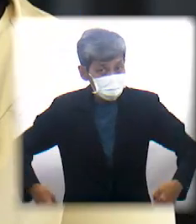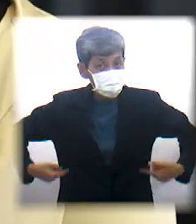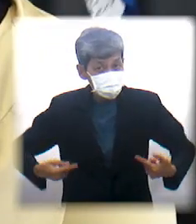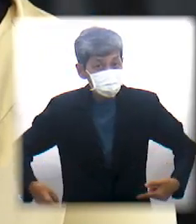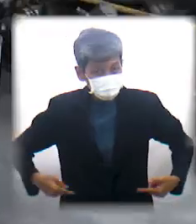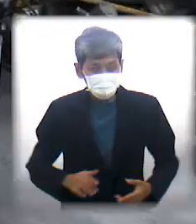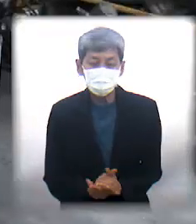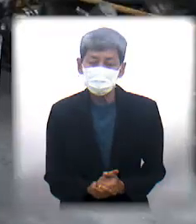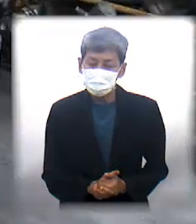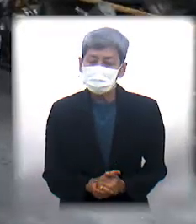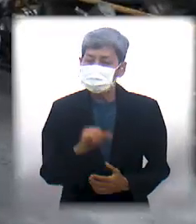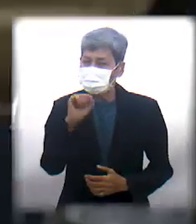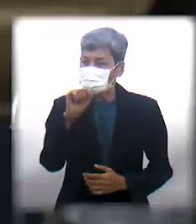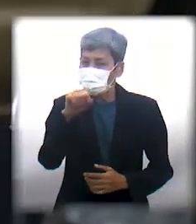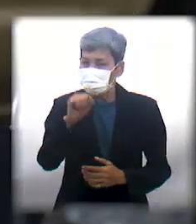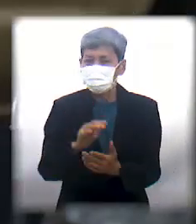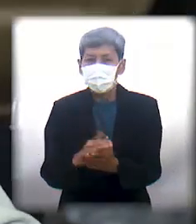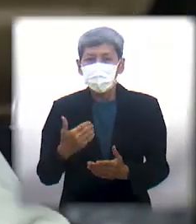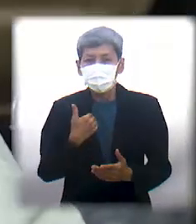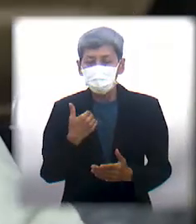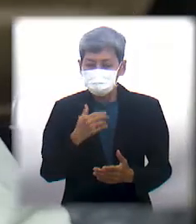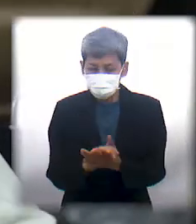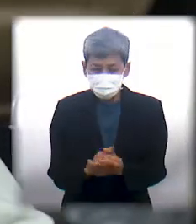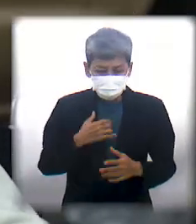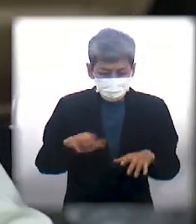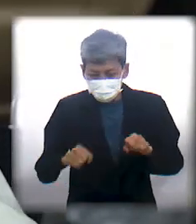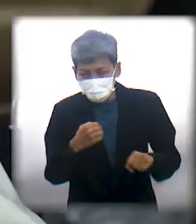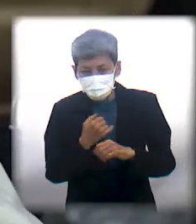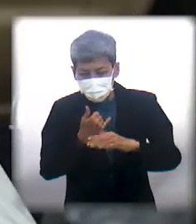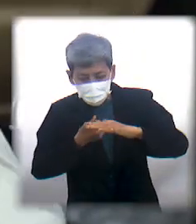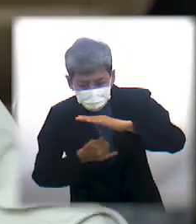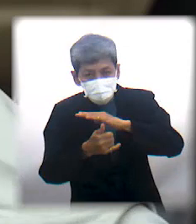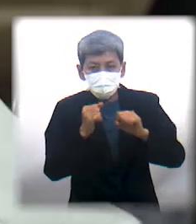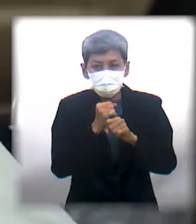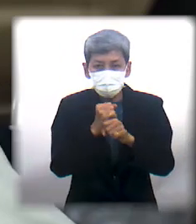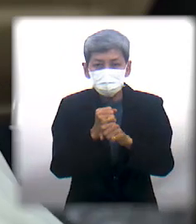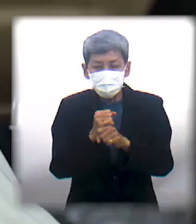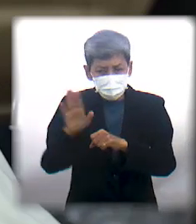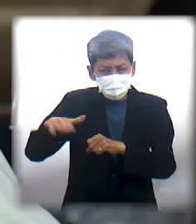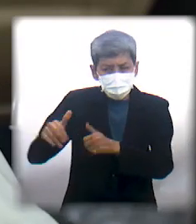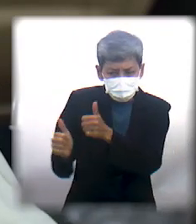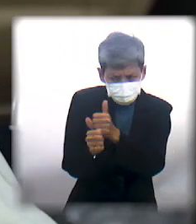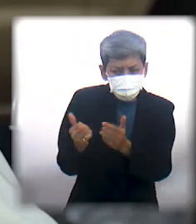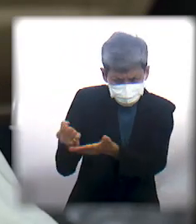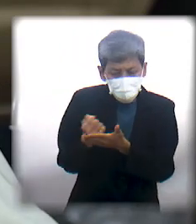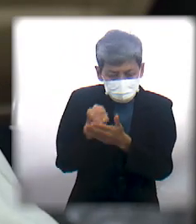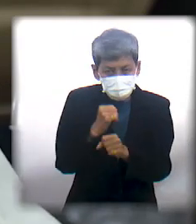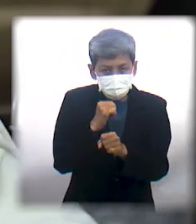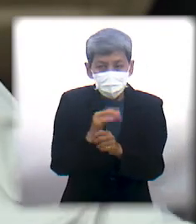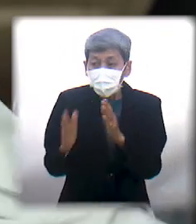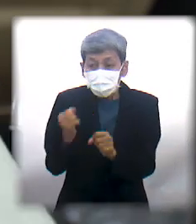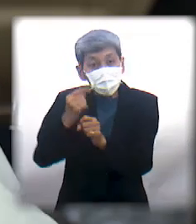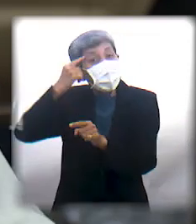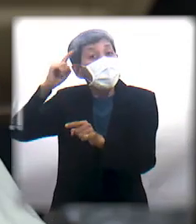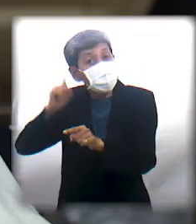แล้วก ็เยอะไหมเยอะครับแต่ผมมีลูกมือตรงไหนที่ผมทำไม่ได้เข้าไม่ได้ผมก็ใช้ลูกมือเข้าไปแต่ถ้าว่าลูกน้